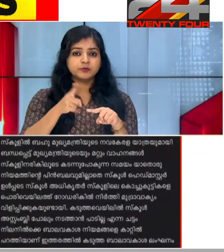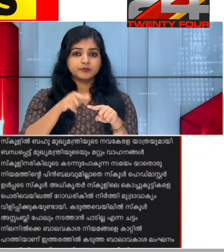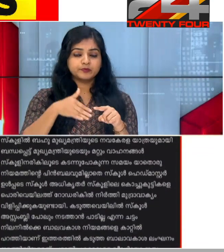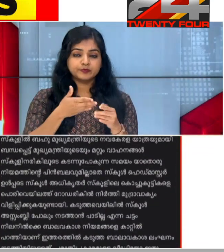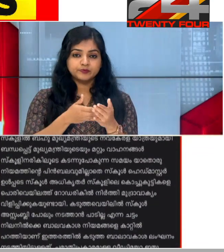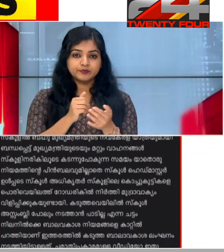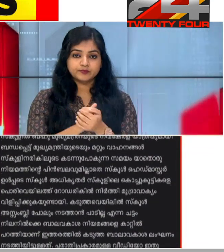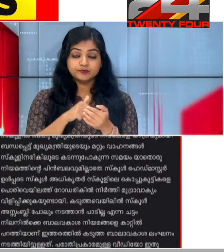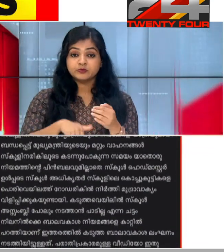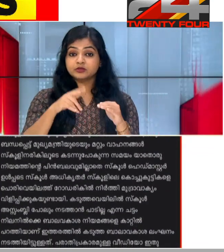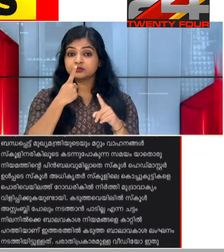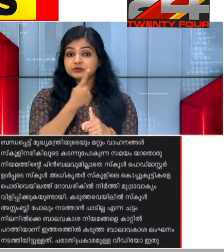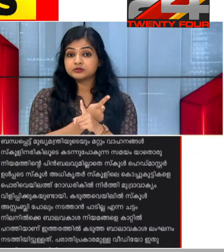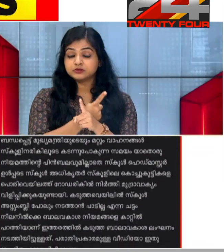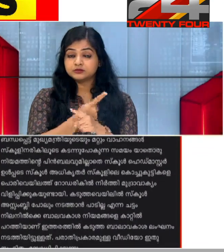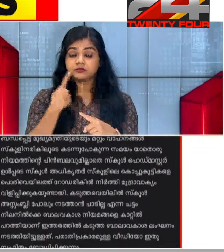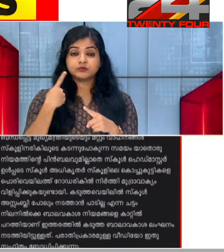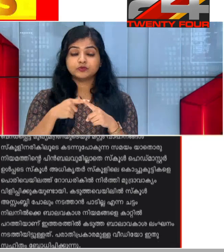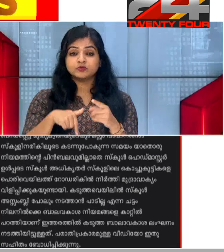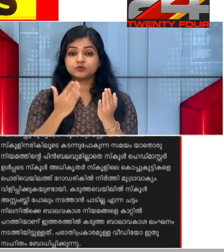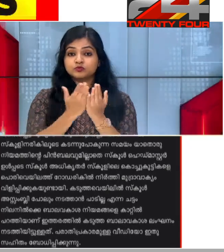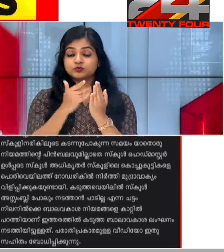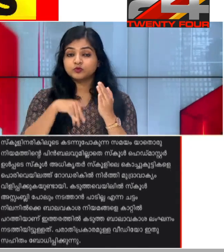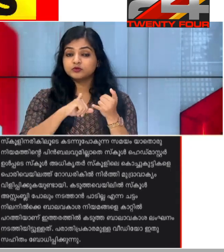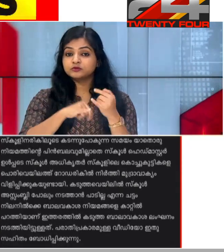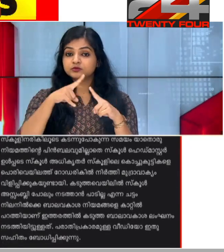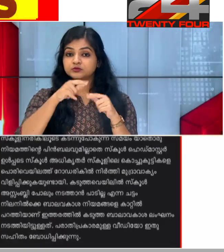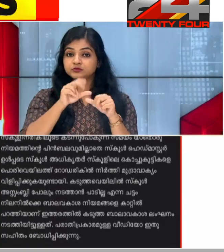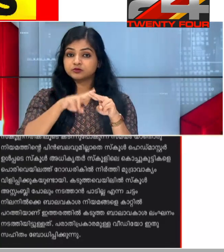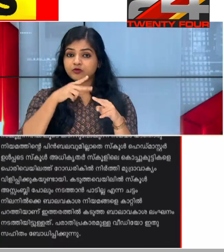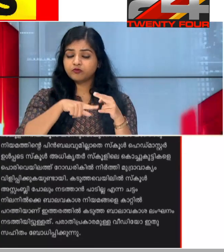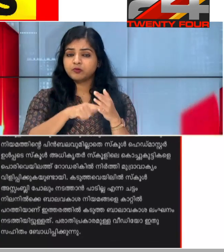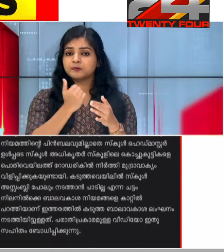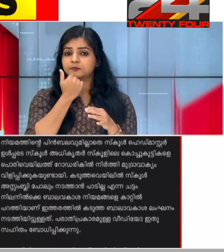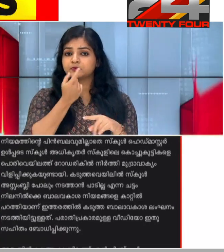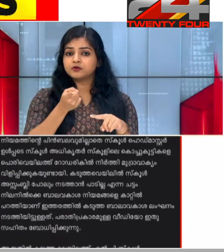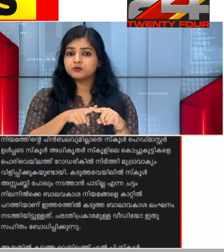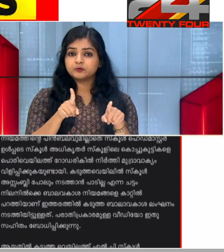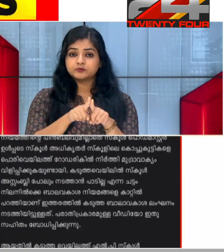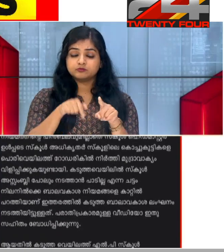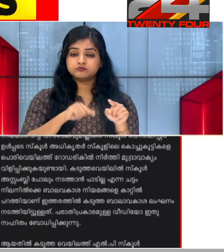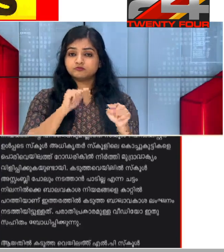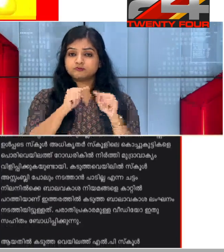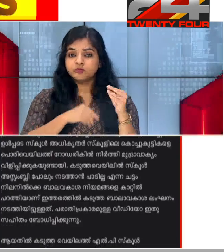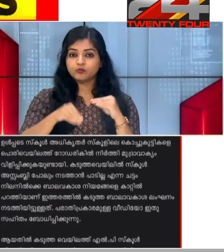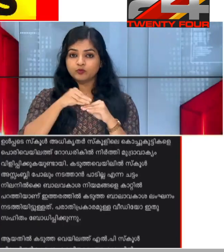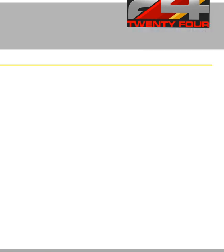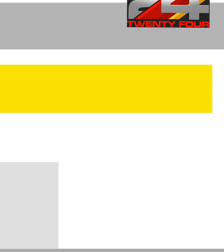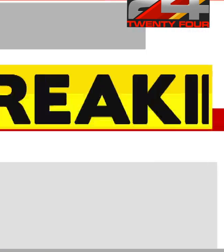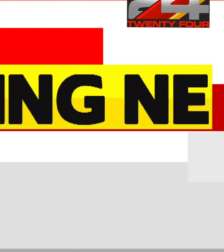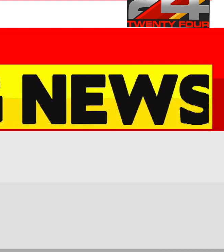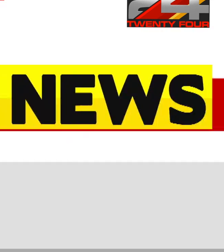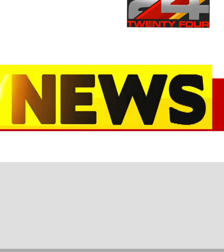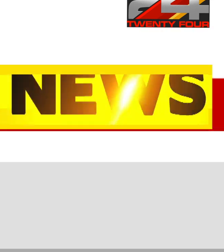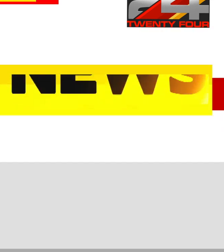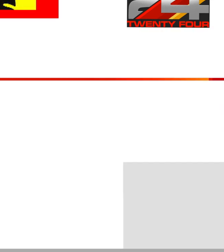ഇത് അധ്യാപകരുടെയും ഒപ്പം തന്നെ സ്കൂൾ സ്റ്റാഫുകളുടെയും ഭാഗത്തു നിന്ന് വന്ന പിഴവാണ് എന്ന ആരോപണം ഉയർത്തിയാണ് നിലവിൽ ഈ ഒരു കംപ്ലൈന്റ് പോയിരിക്കുന്നത്.